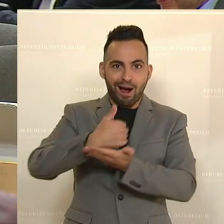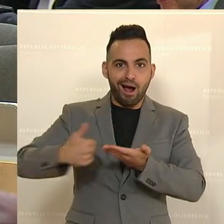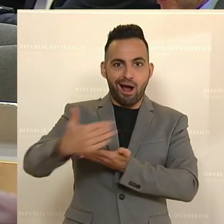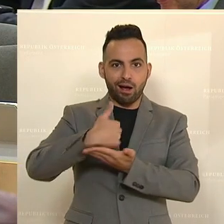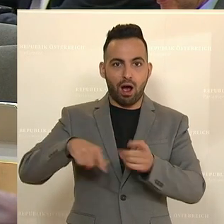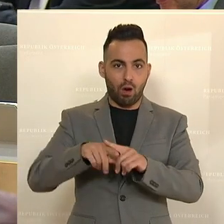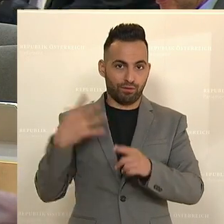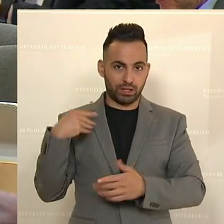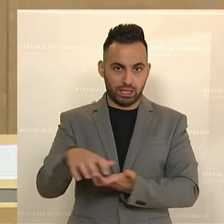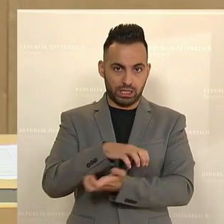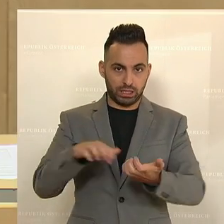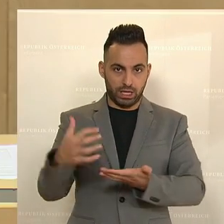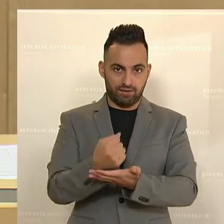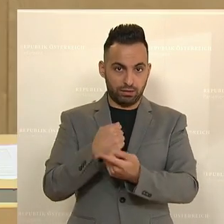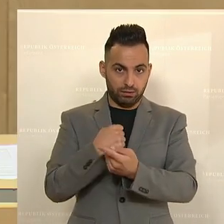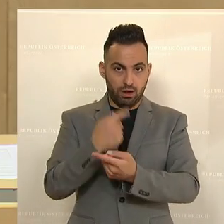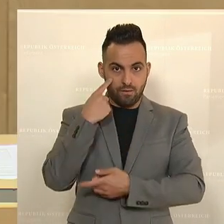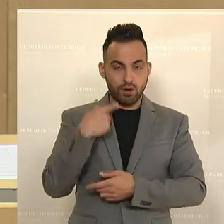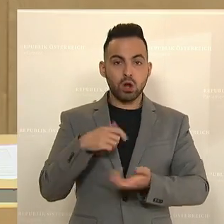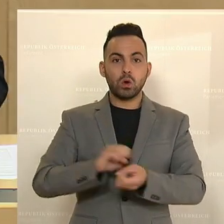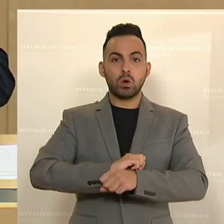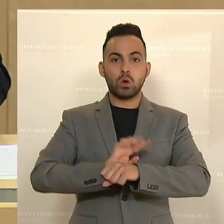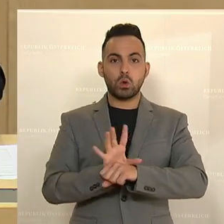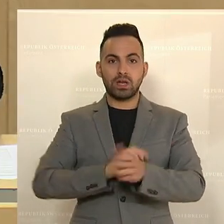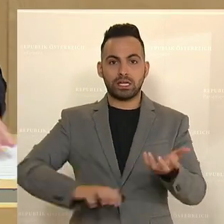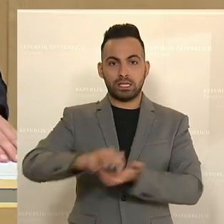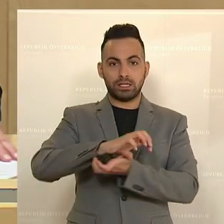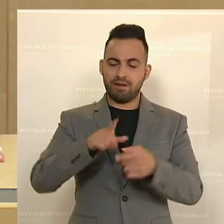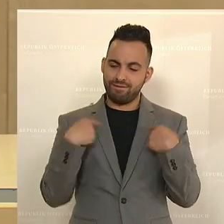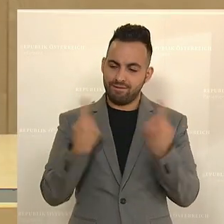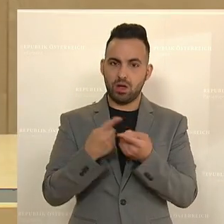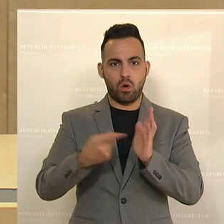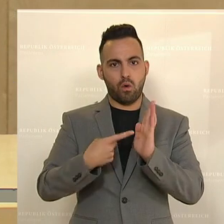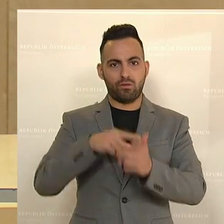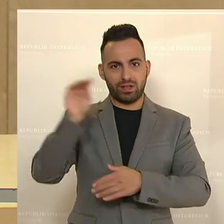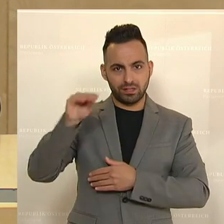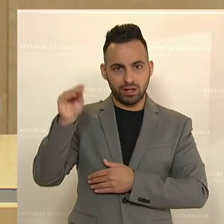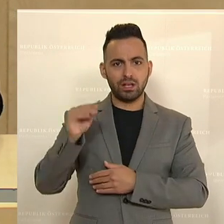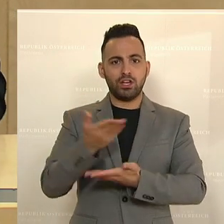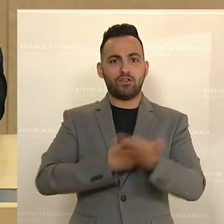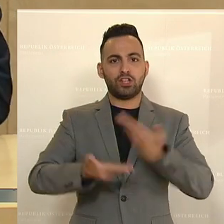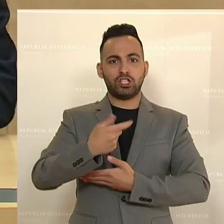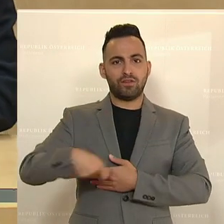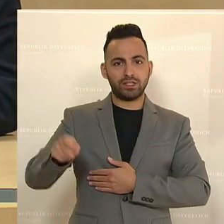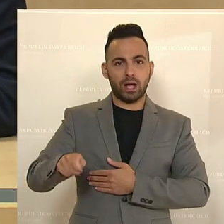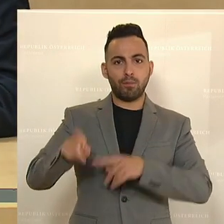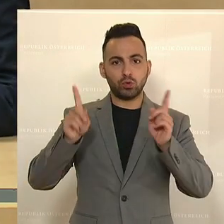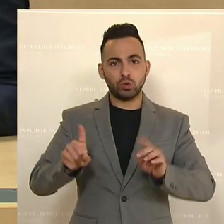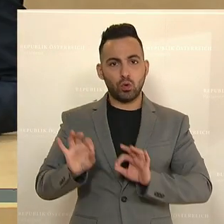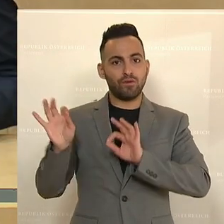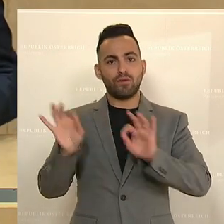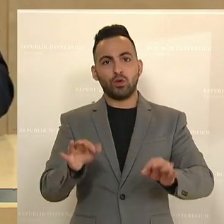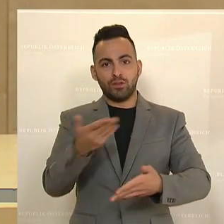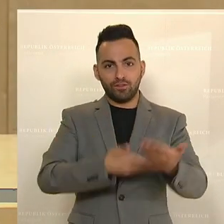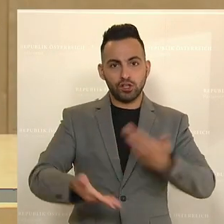ein Krisengewinner sind. Und wir haben schon in der Corona-Krise mehrfach gefordert, dass die Wirtschaftskammer endlich auch einen Beitrag für die Wirtschaft leistet und von